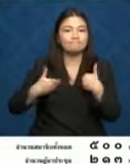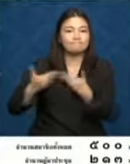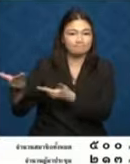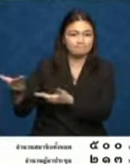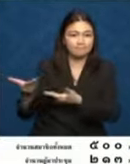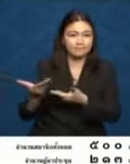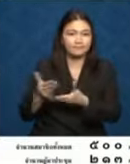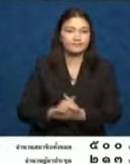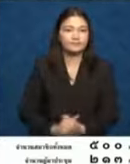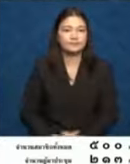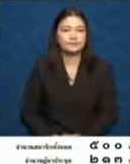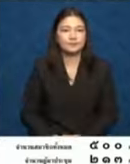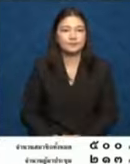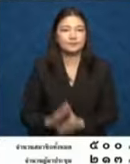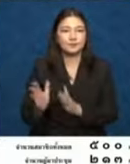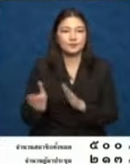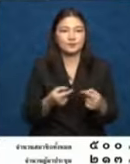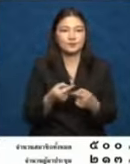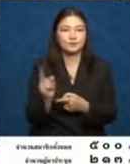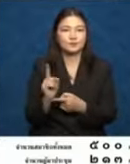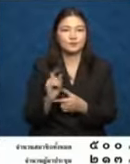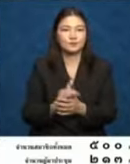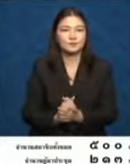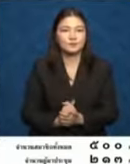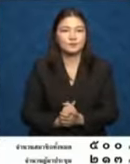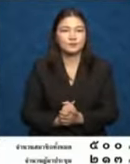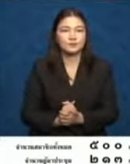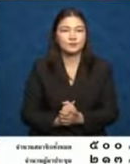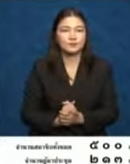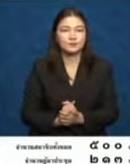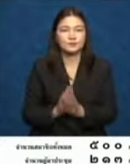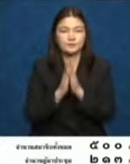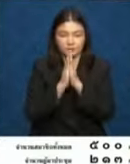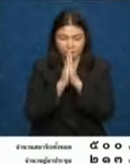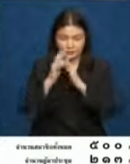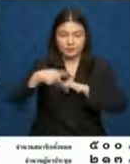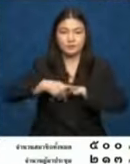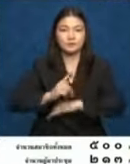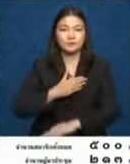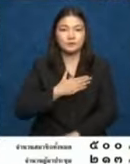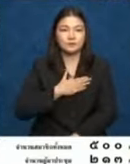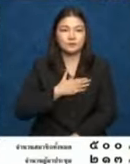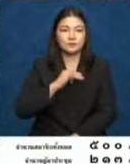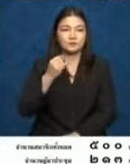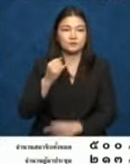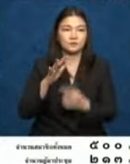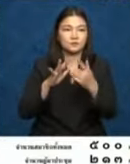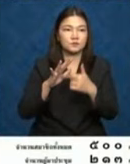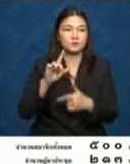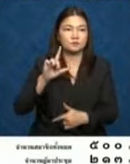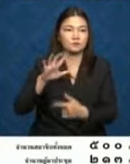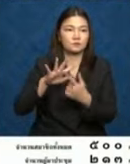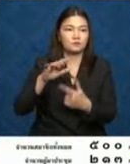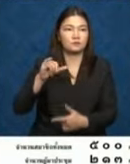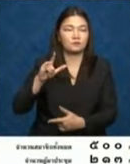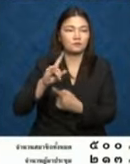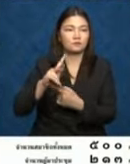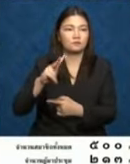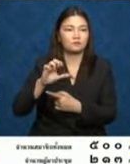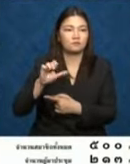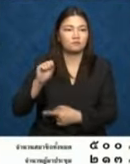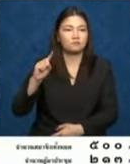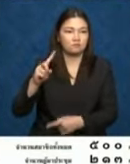ครับต่อไปเชิญท่านจุฬาลักษณ์ขันสุธรรมครับ เรียนประธานสภาที่เคารพดิฉันจุฬาลักษณ์ขันสุธรรมสมาชิกสภาผู้แทนราษฎรจ